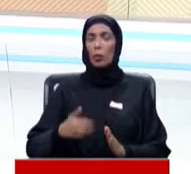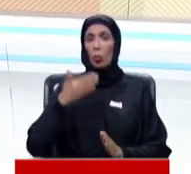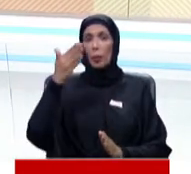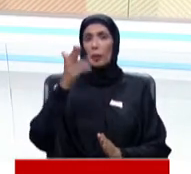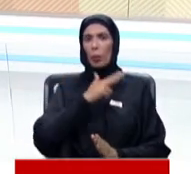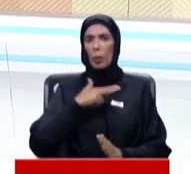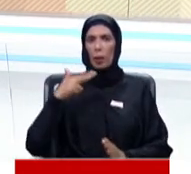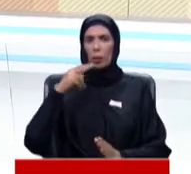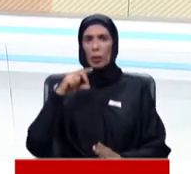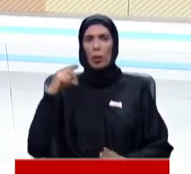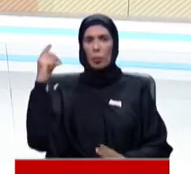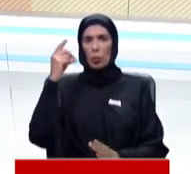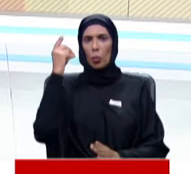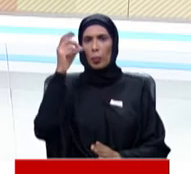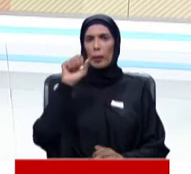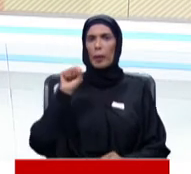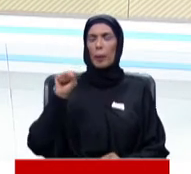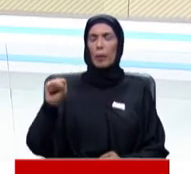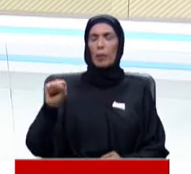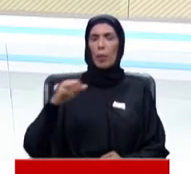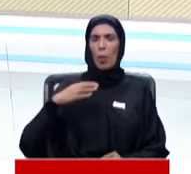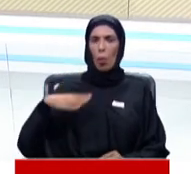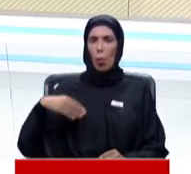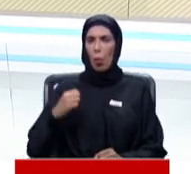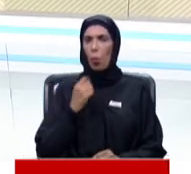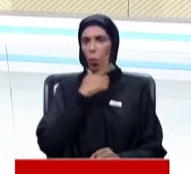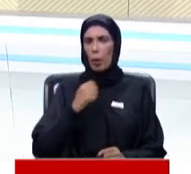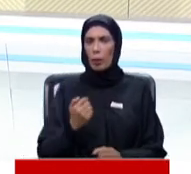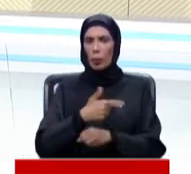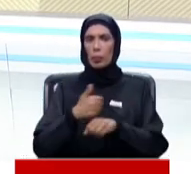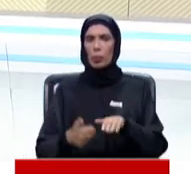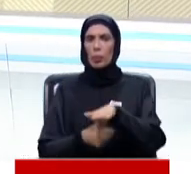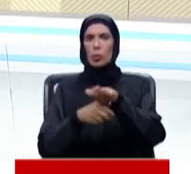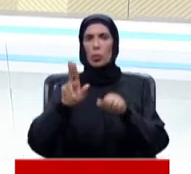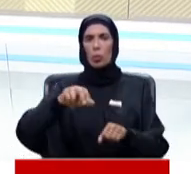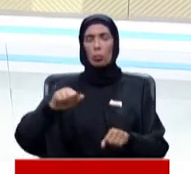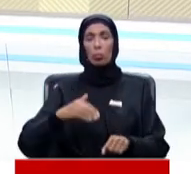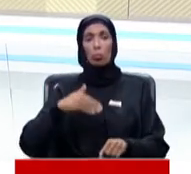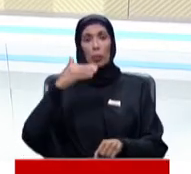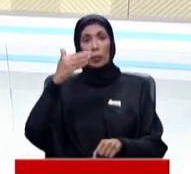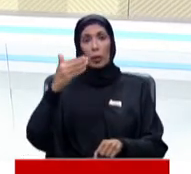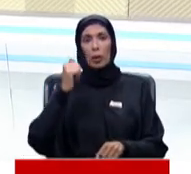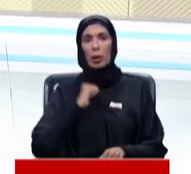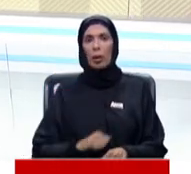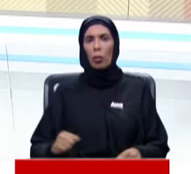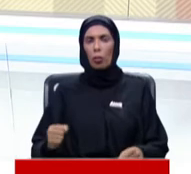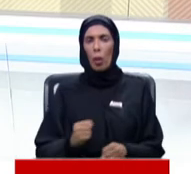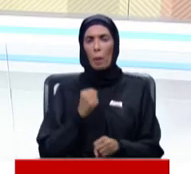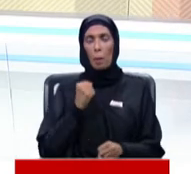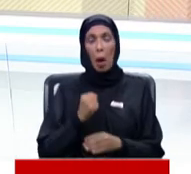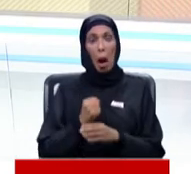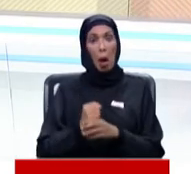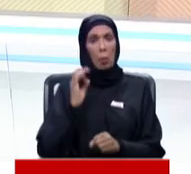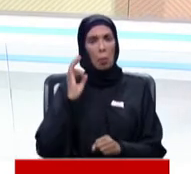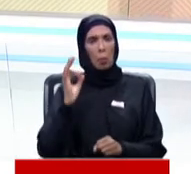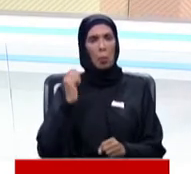الحكومية الطموحة لصاحب السمو الملكي الأمير سلمان بن حمد الخليفة ولي العهد رئيس مجلس الوزراء الرامية إلى توظيف الابتكار في